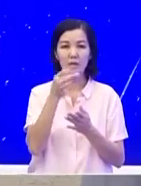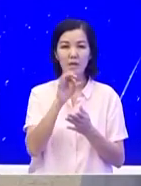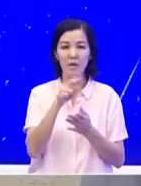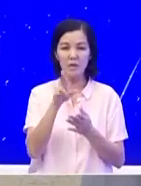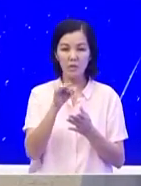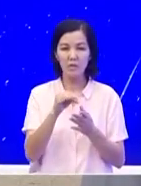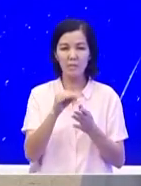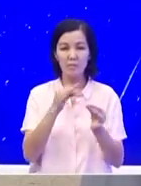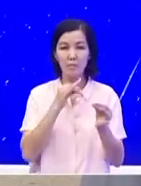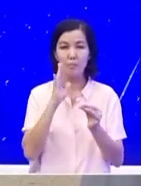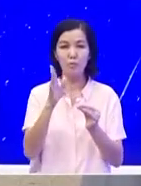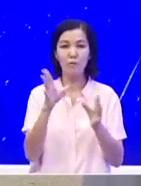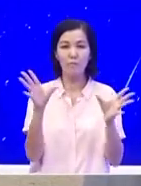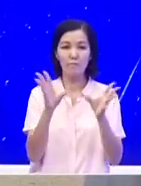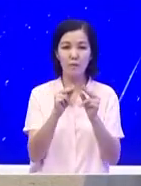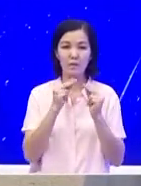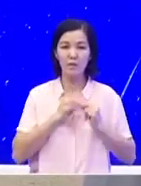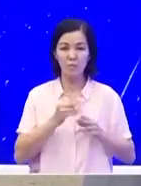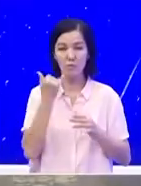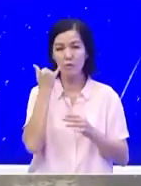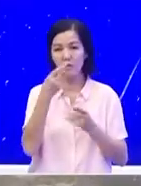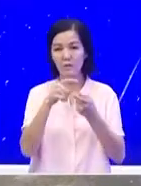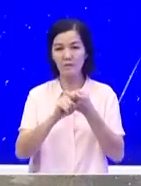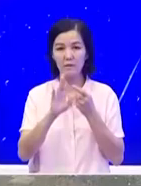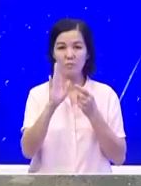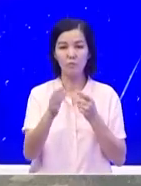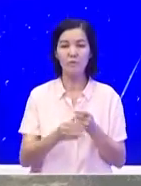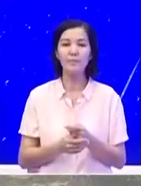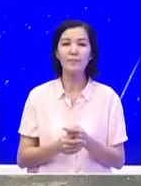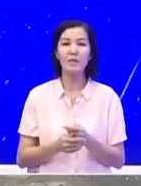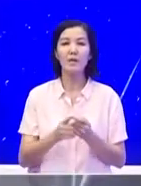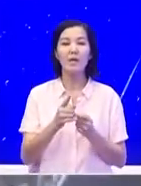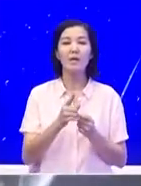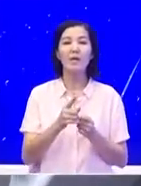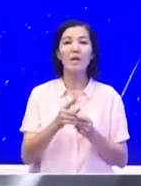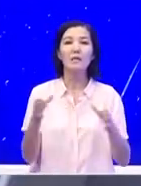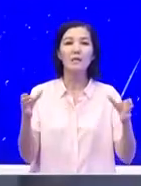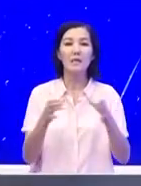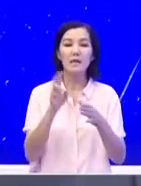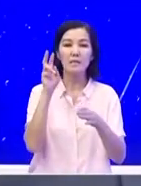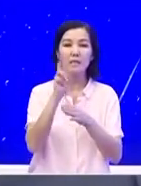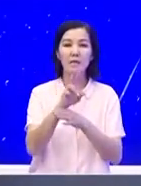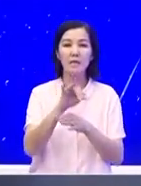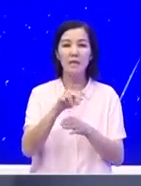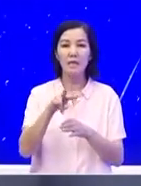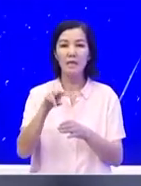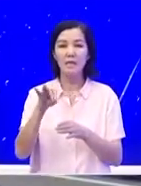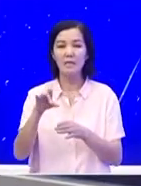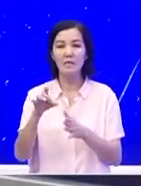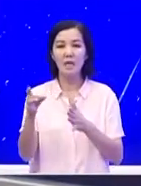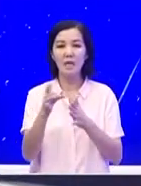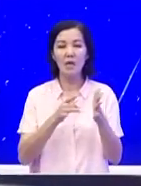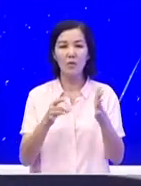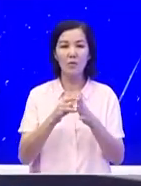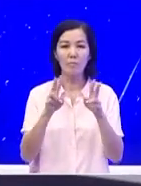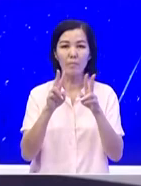будем держать друг друга на связи. Не теряя ни минуты, делегация врачей отправилась в Илийский район. Они ознакомились с